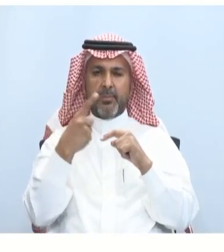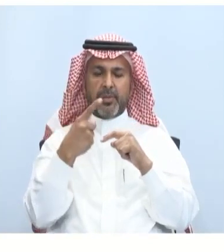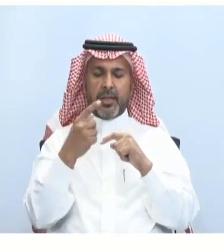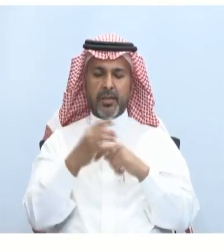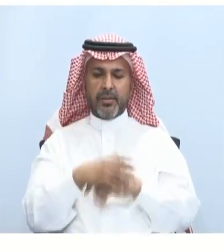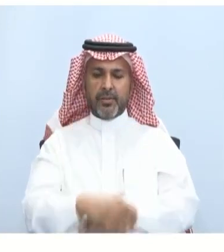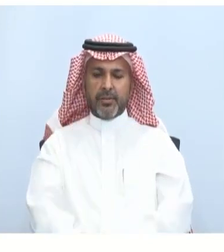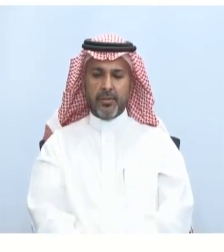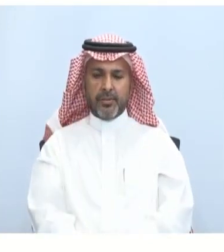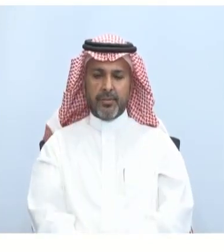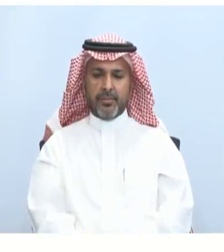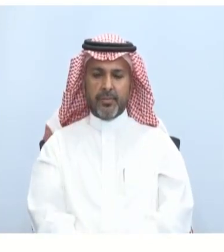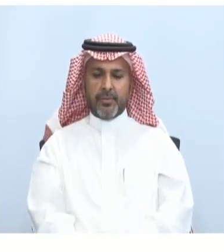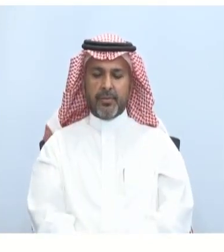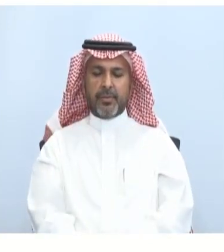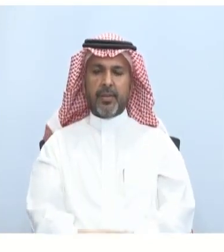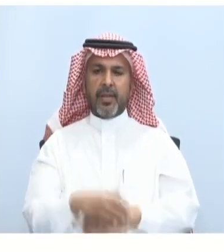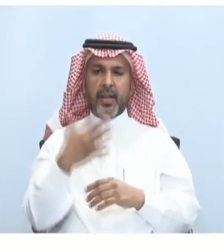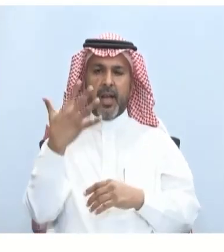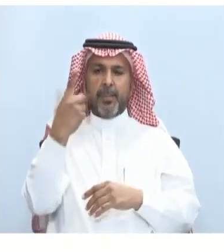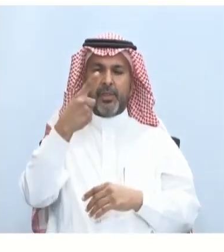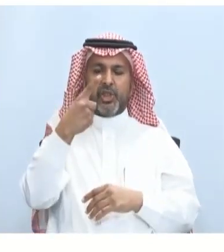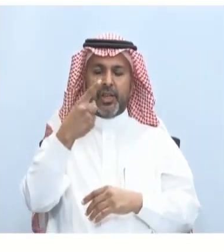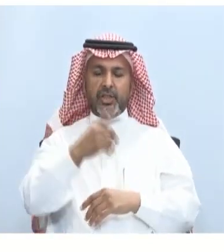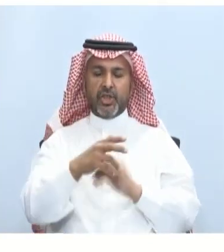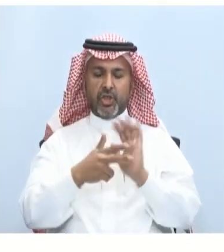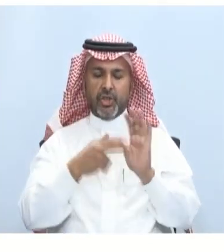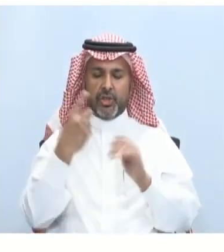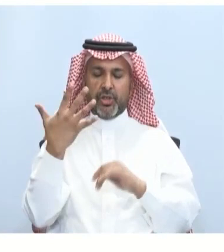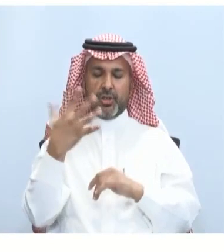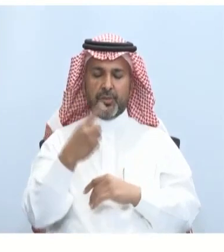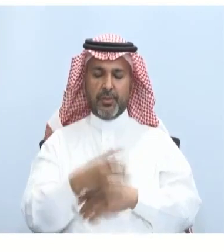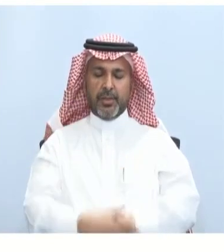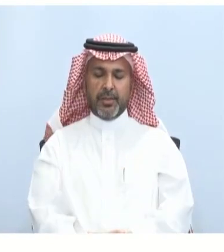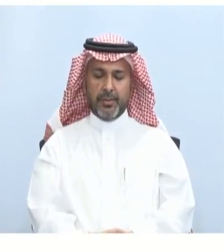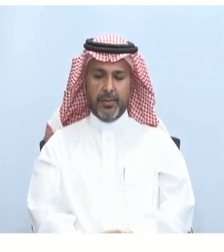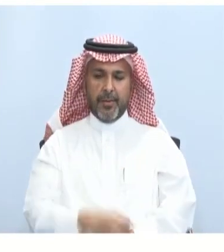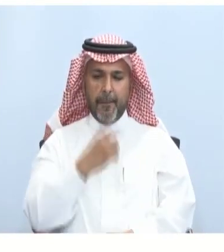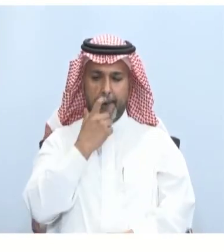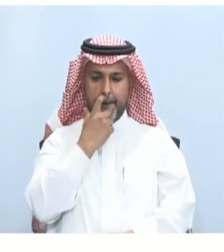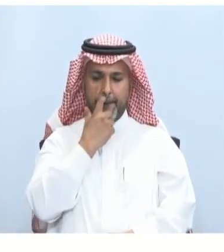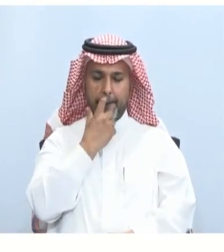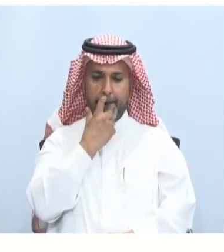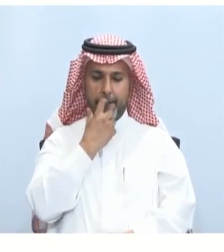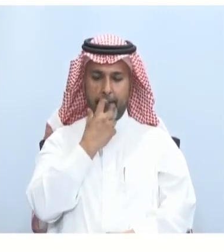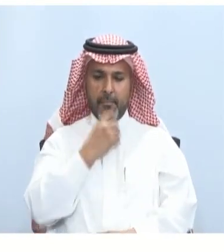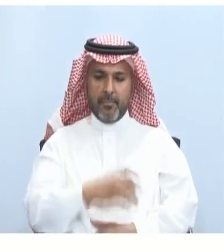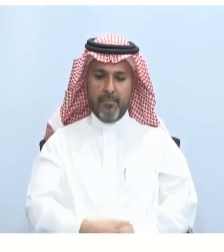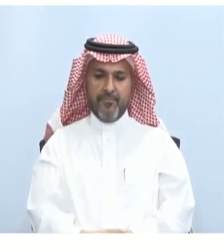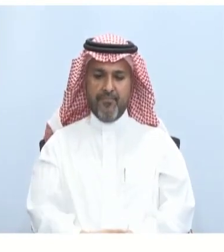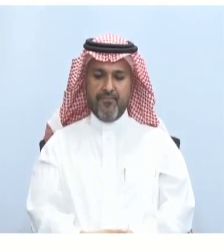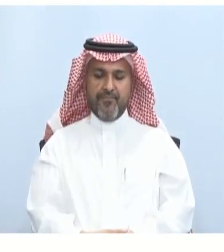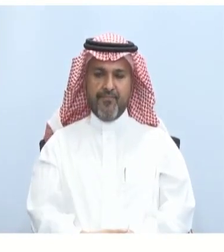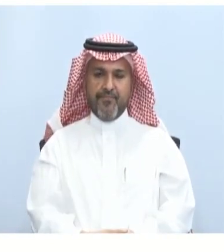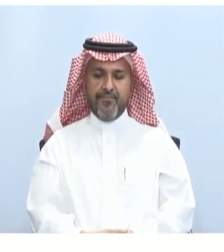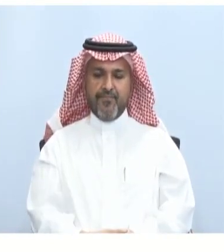سالب واحد وعندي سالب في هنا راح يعطيني الناتج موجب 15 طيب لما يكون عندي جذر سالب